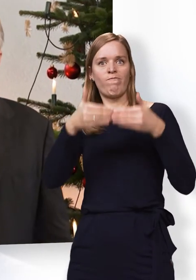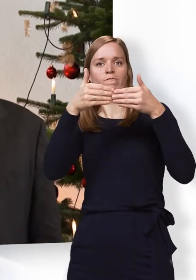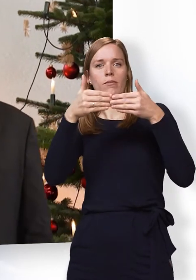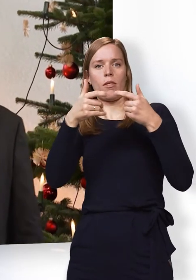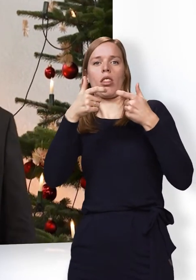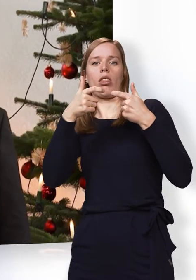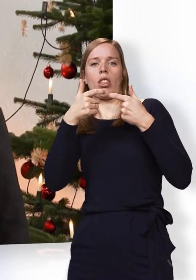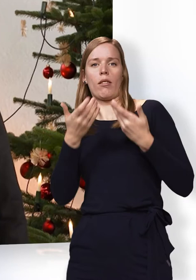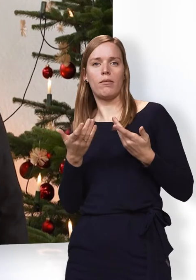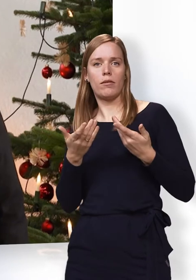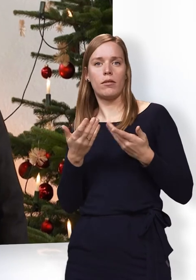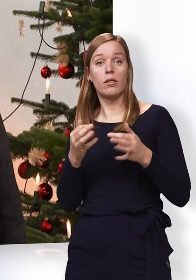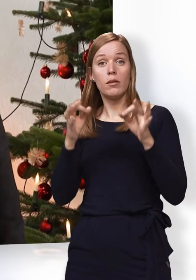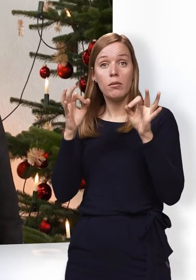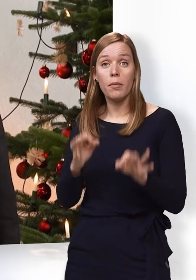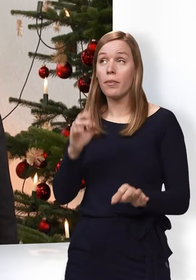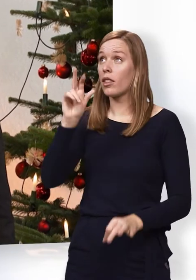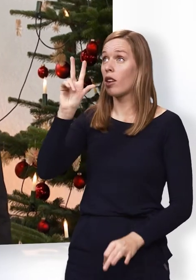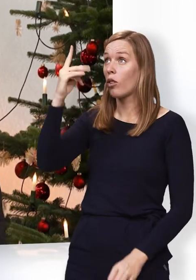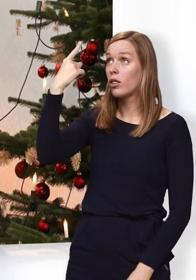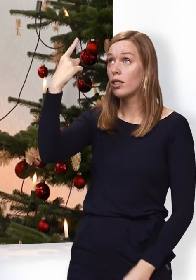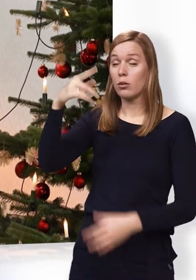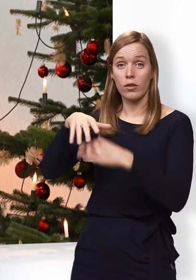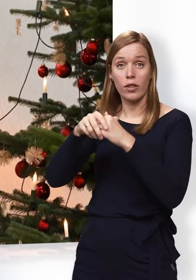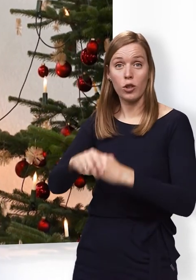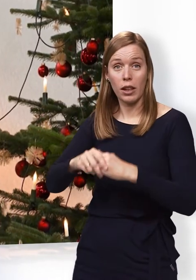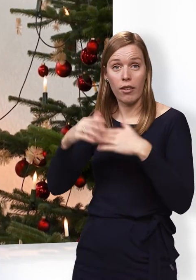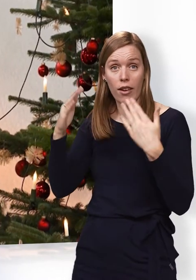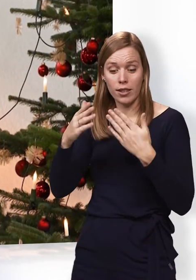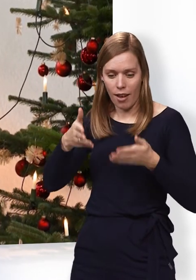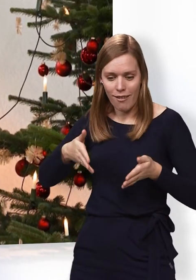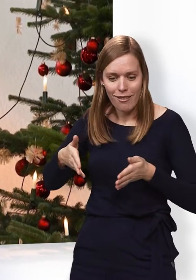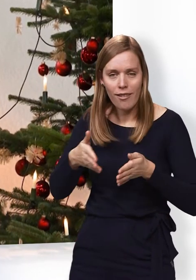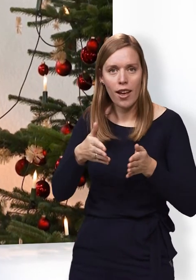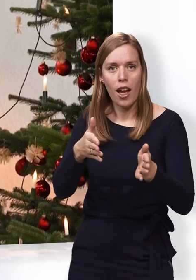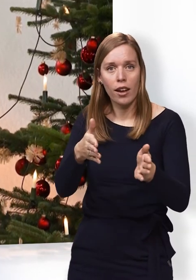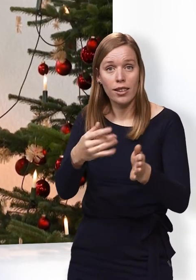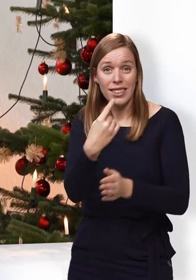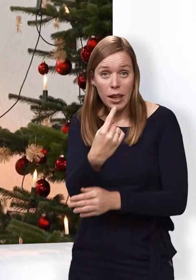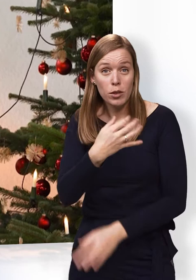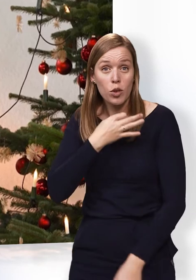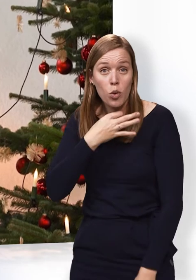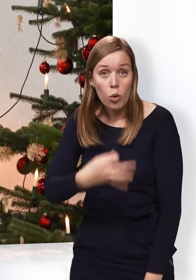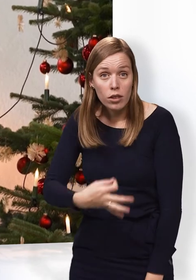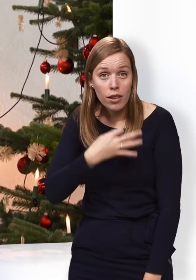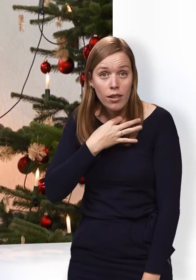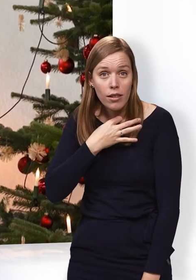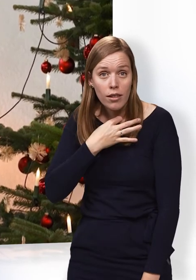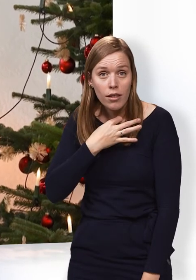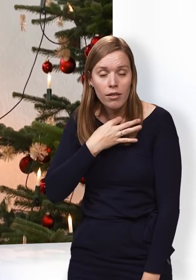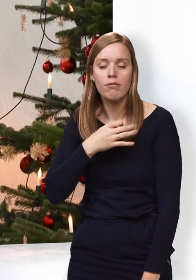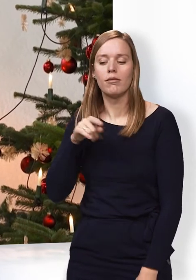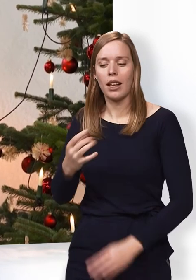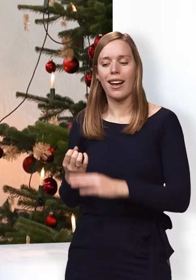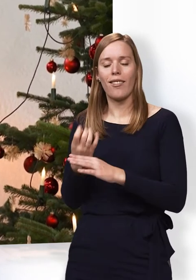Und dann schenkt uns Gott für den Weg das Versprechen: Ich will euch Durstigen geben von der Quelle des